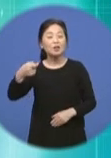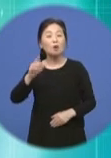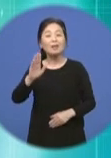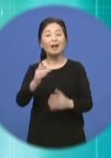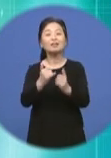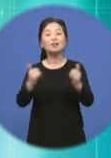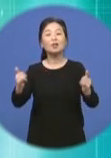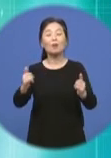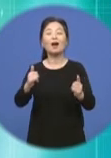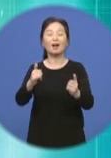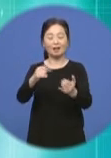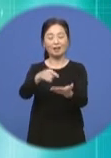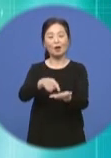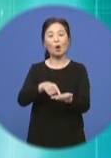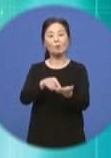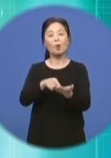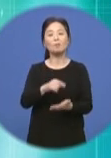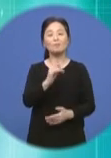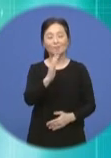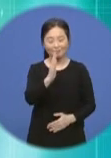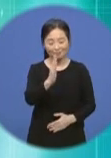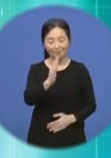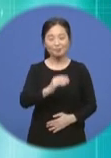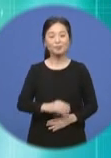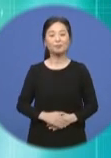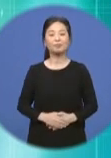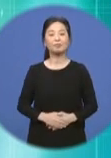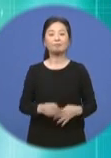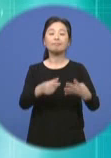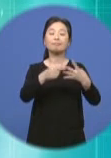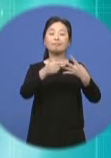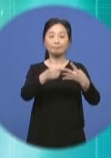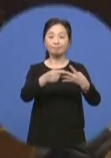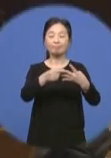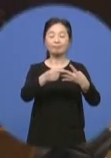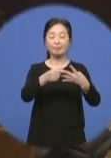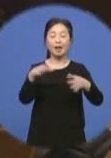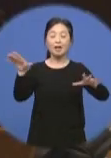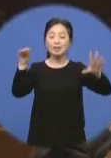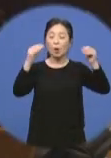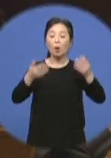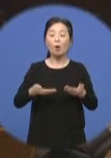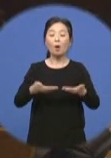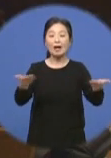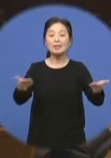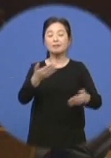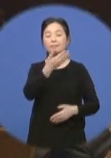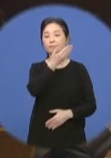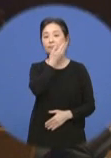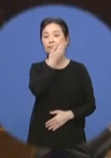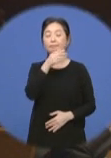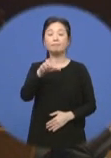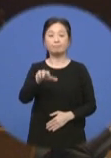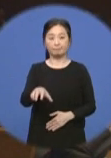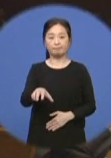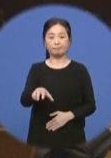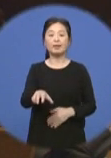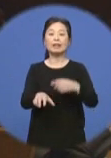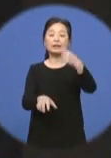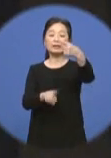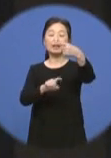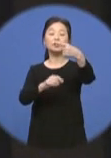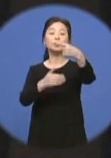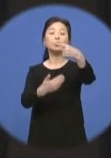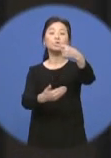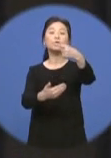していただけましたらありがたいです。それから情報発信の拠点ということで、1月19日にデータ利